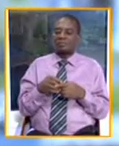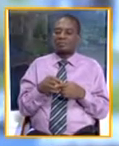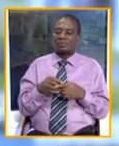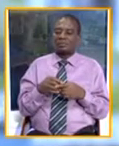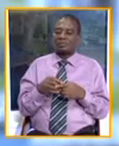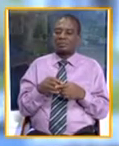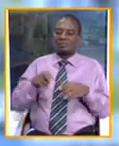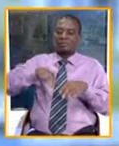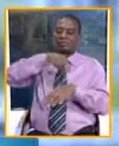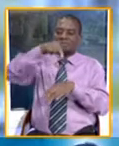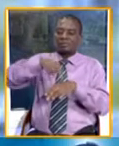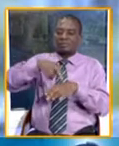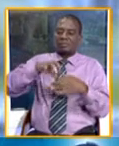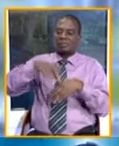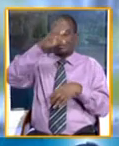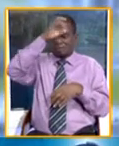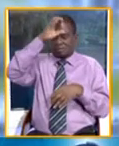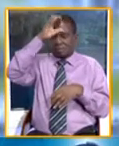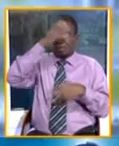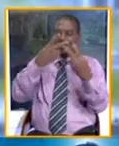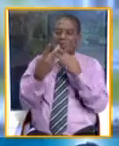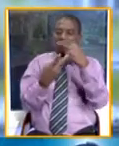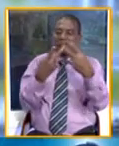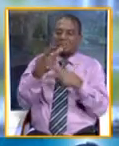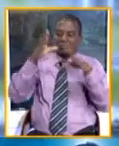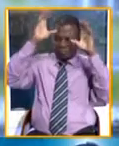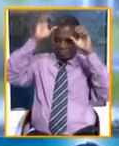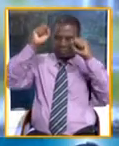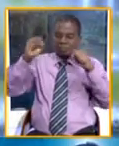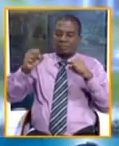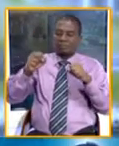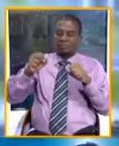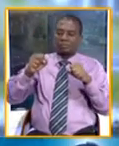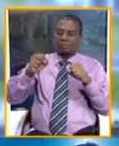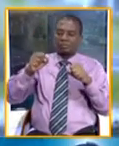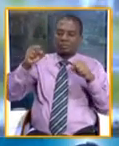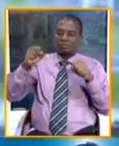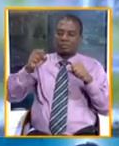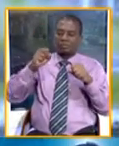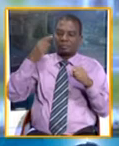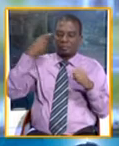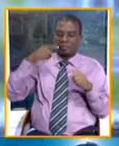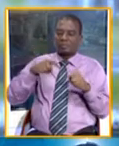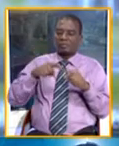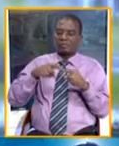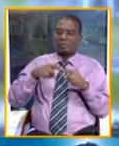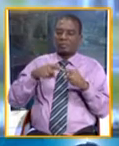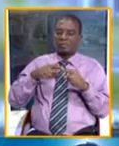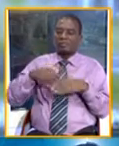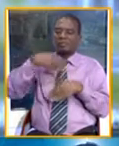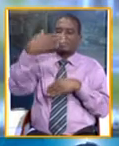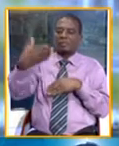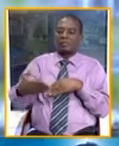Enfin, en République démocratique du Congo, la visite du président Félix Tshisekedi aux sinistrés de la ville de Goma